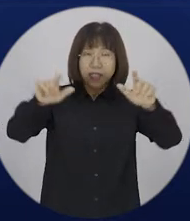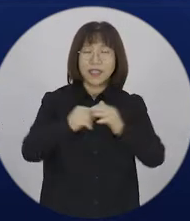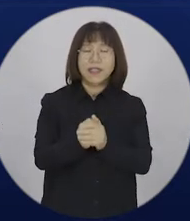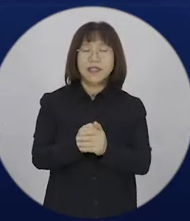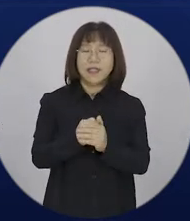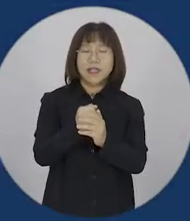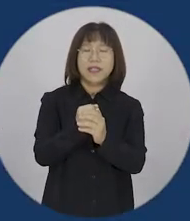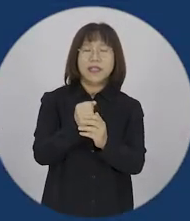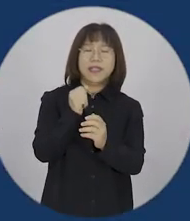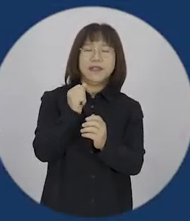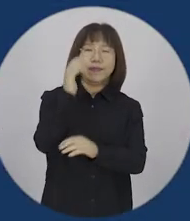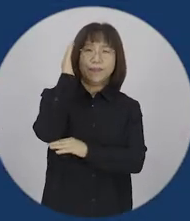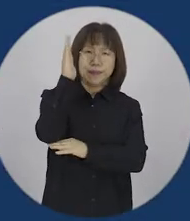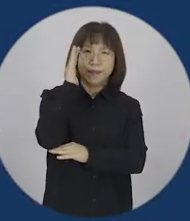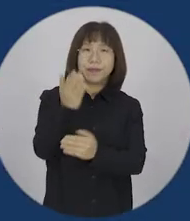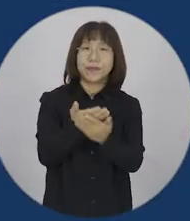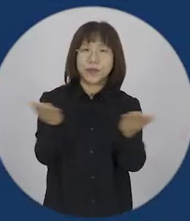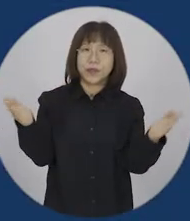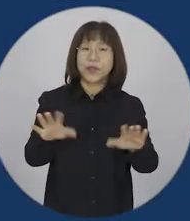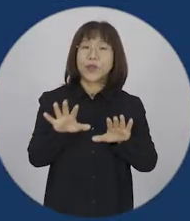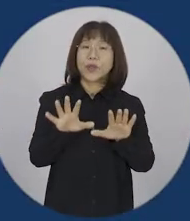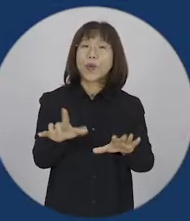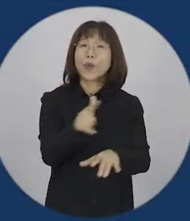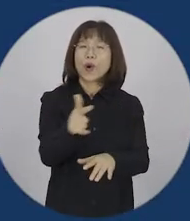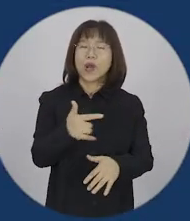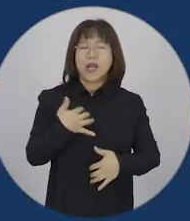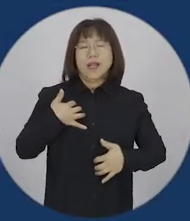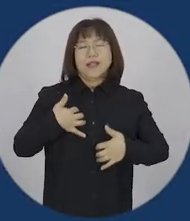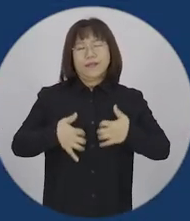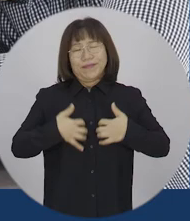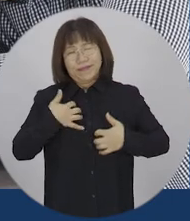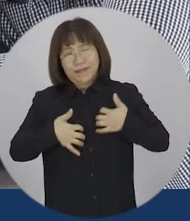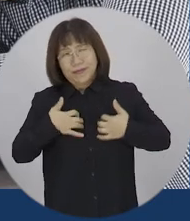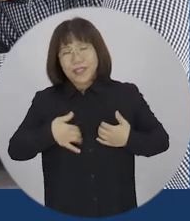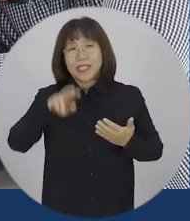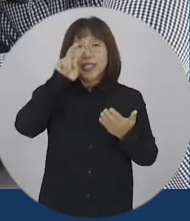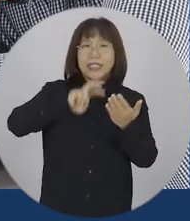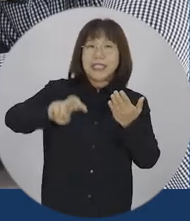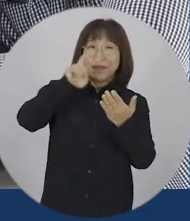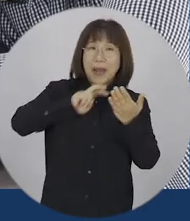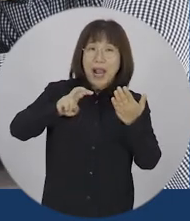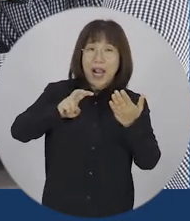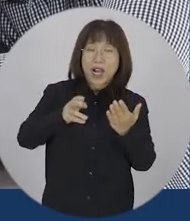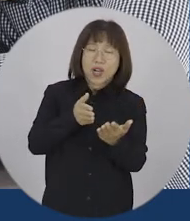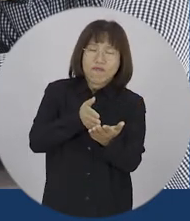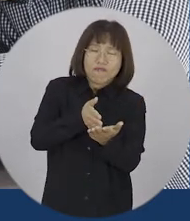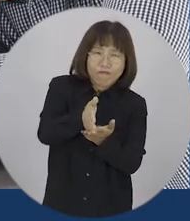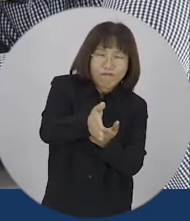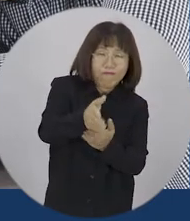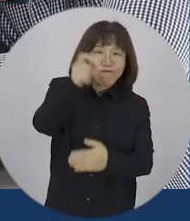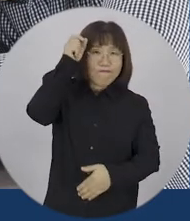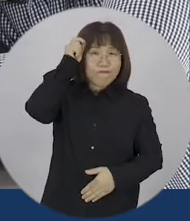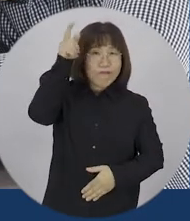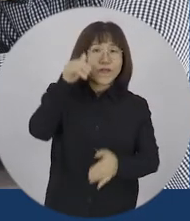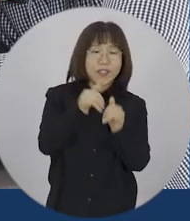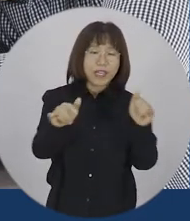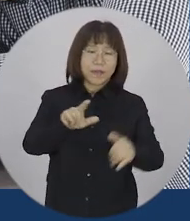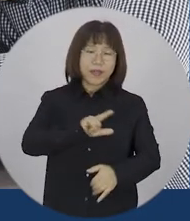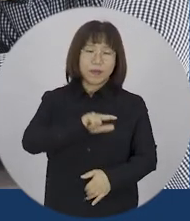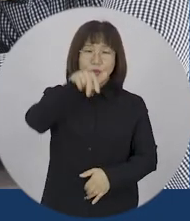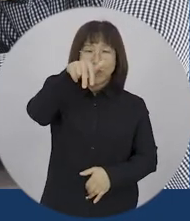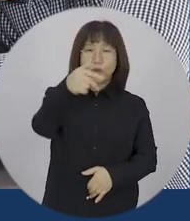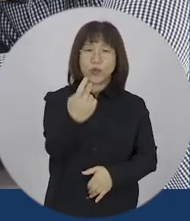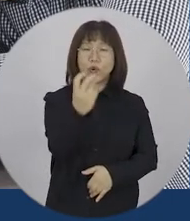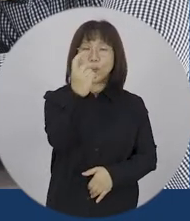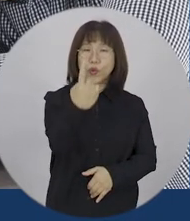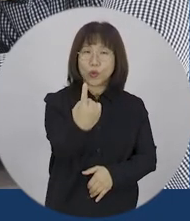방송됩니다. 이번 강좌에는 파격과 기발함으로 무장한 음악계의 괴물 조윤범 바이올리니스트가